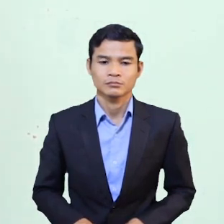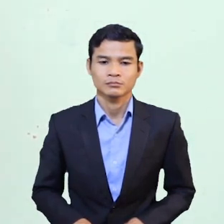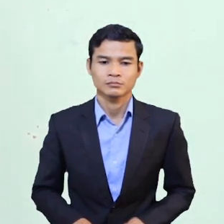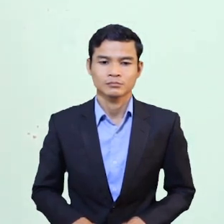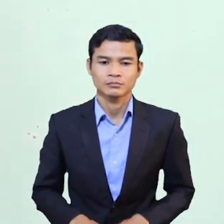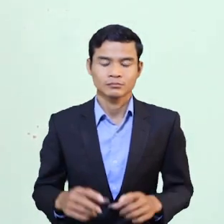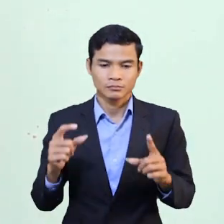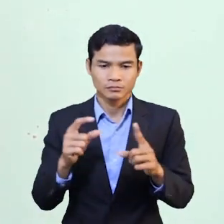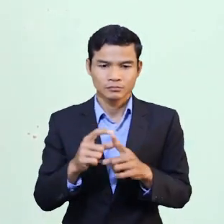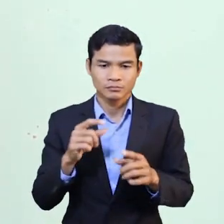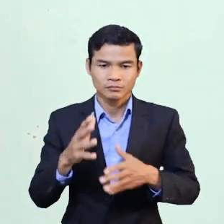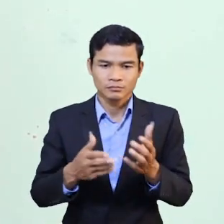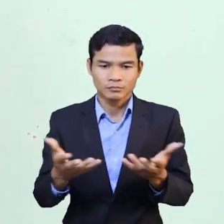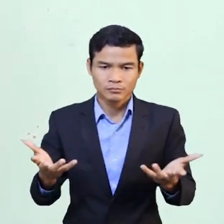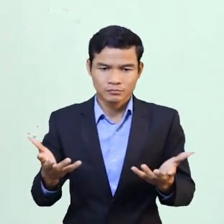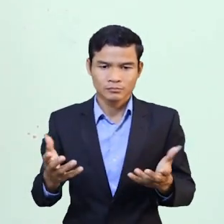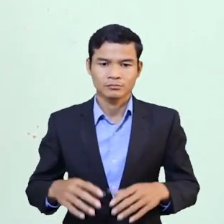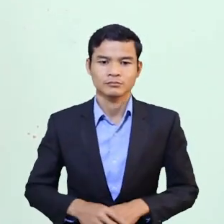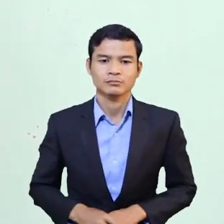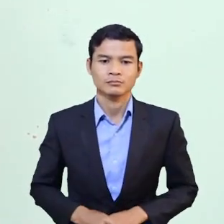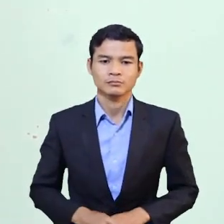cha cho bịa này con